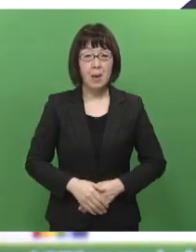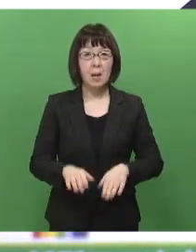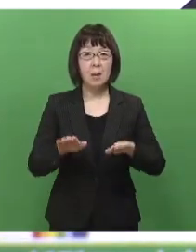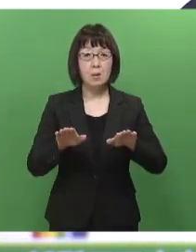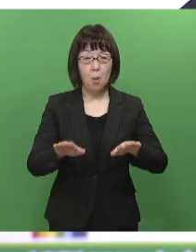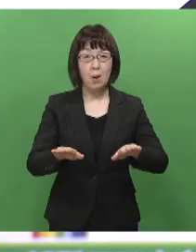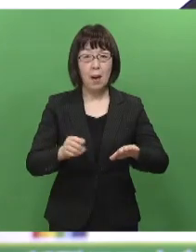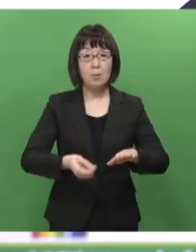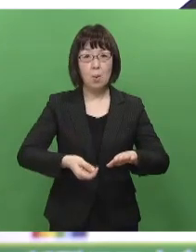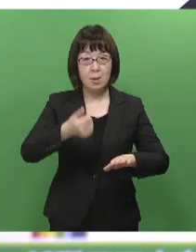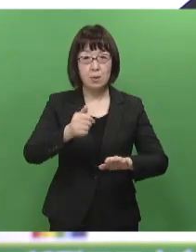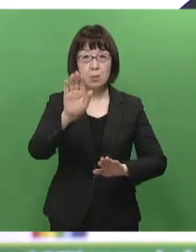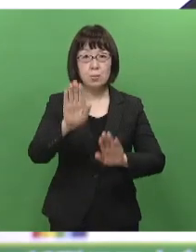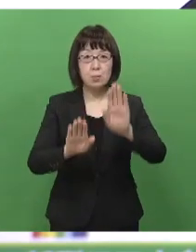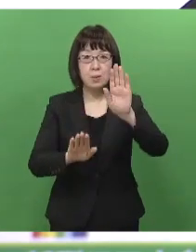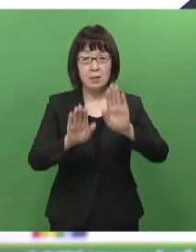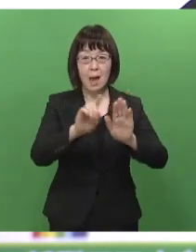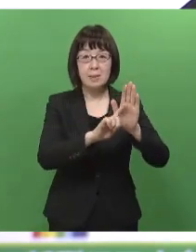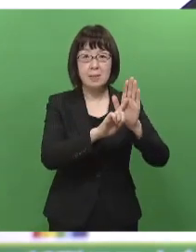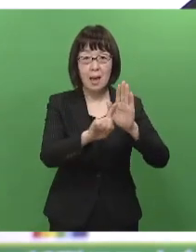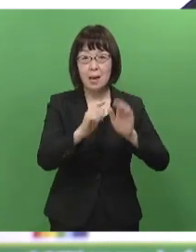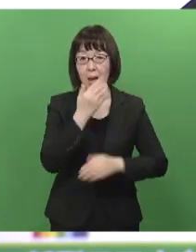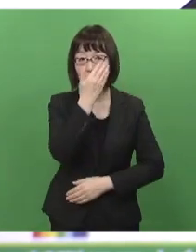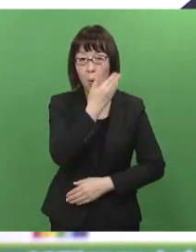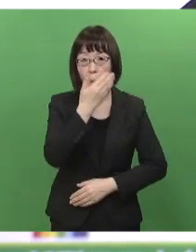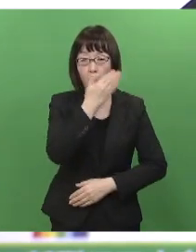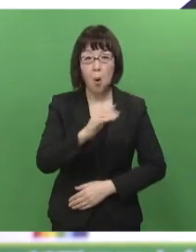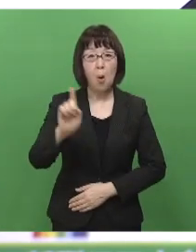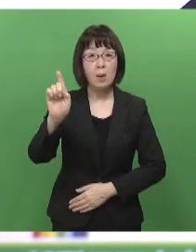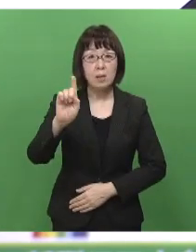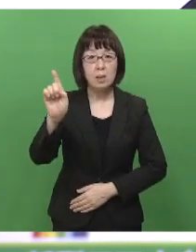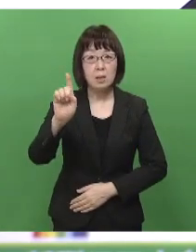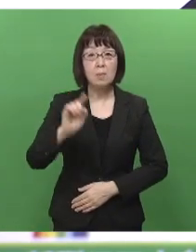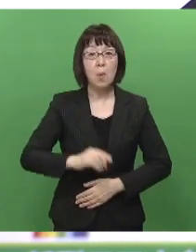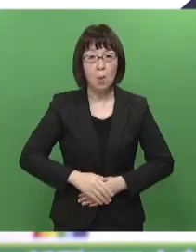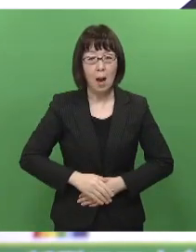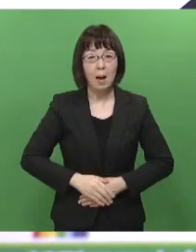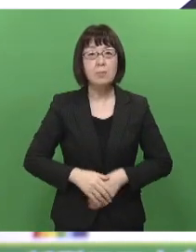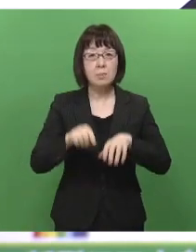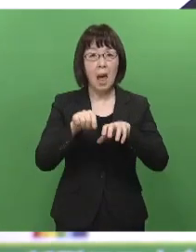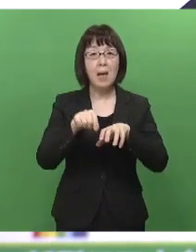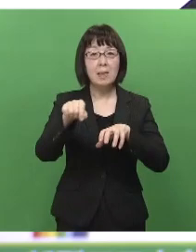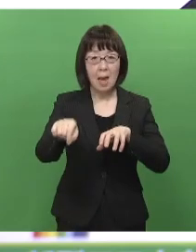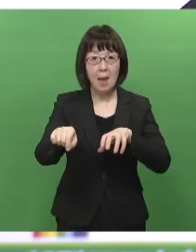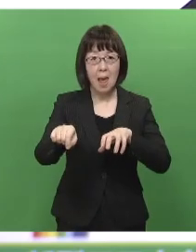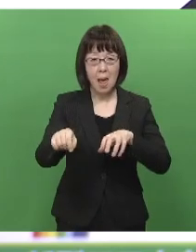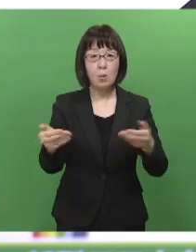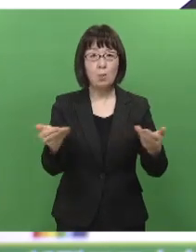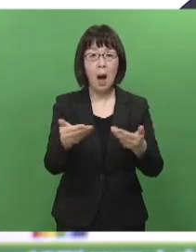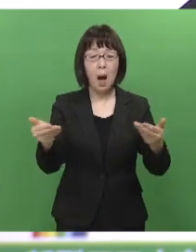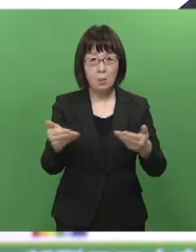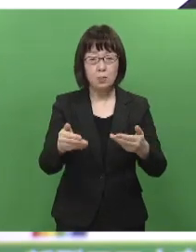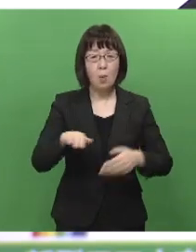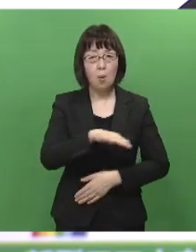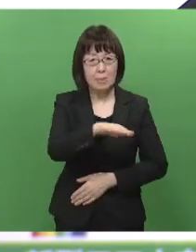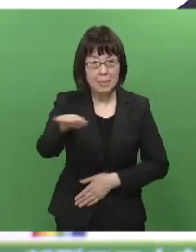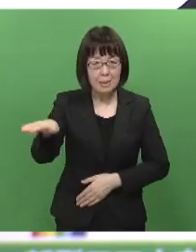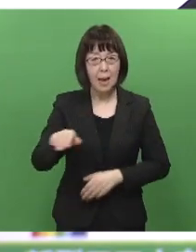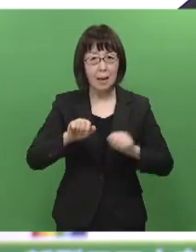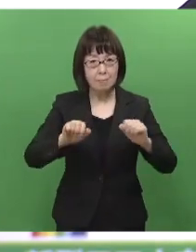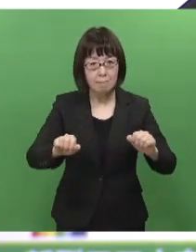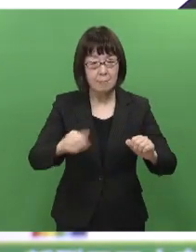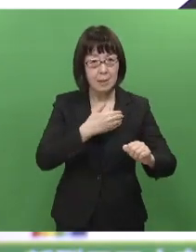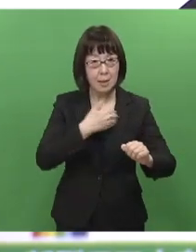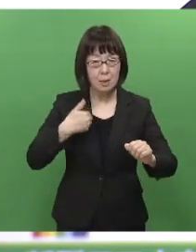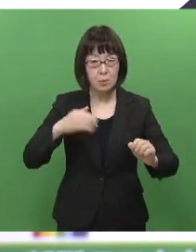事態宣言の肝は、私はテレワークの実施がどこまで徹底できるか、つまり、人と